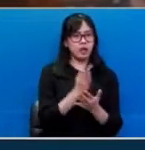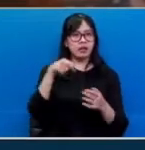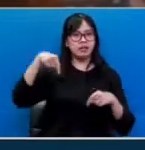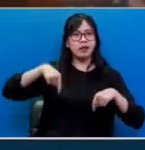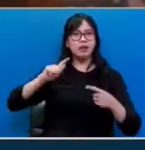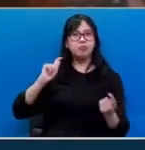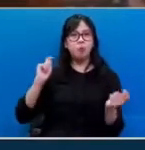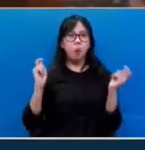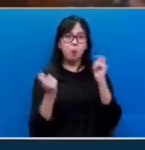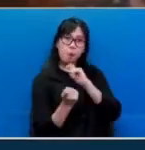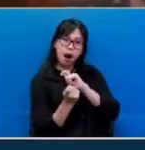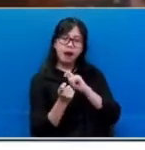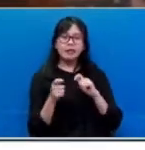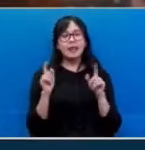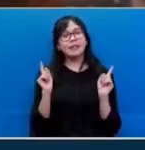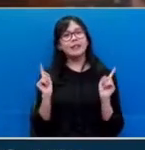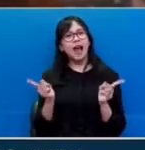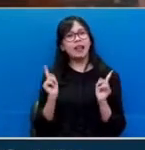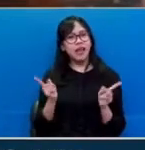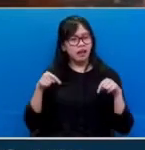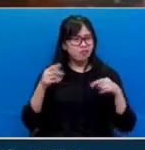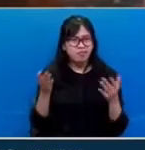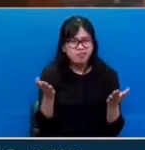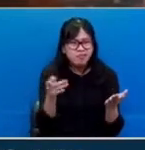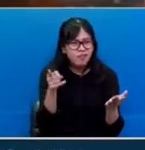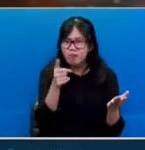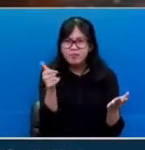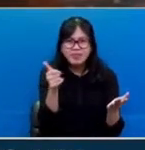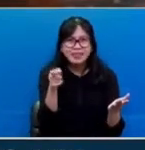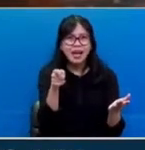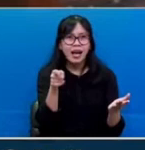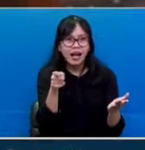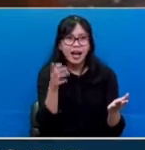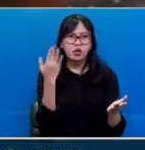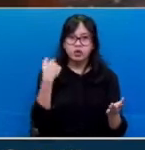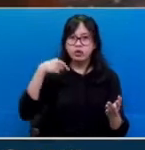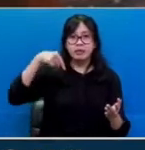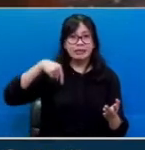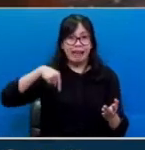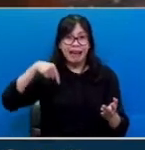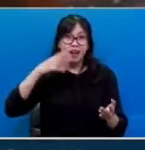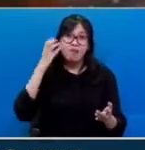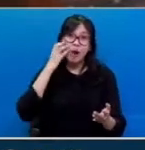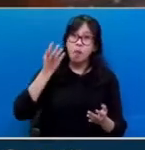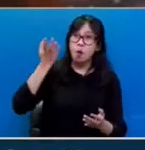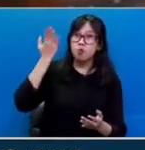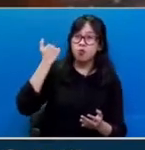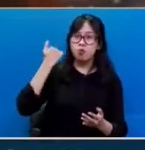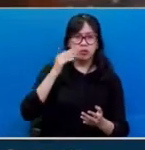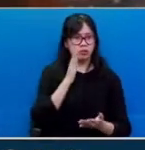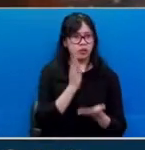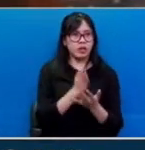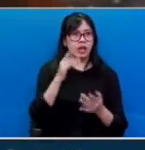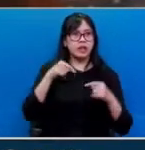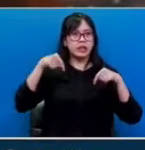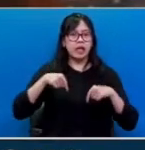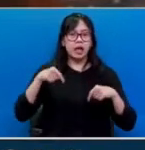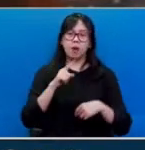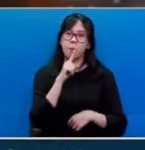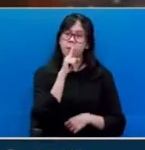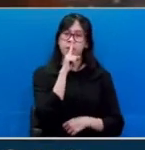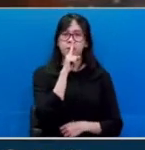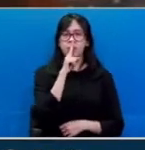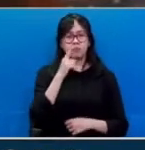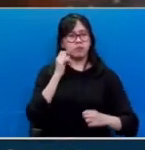kalem dan yang kalem ini kemudian diikuti juga dengan seluruh proses pada